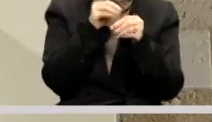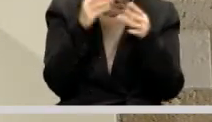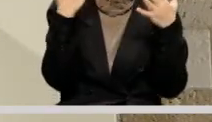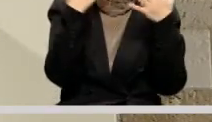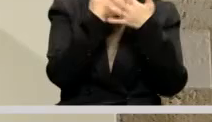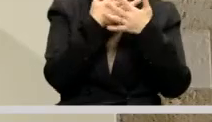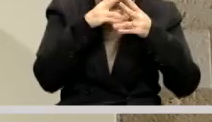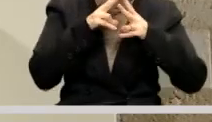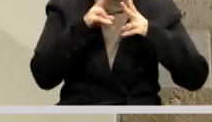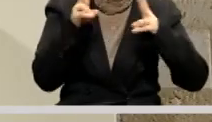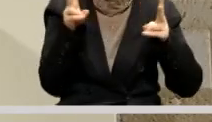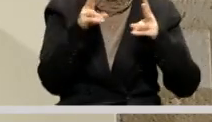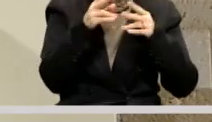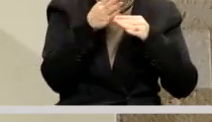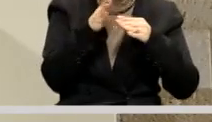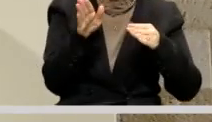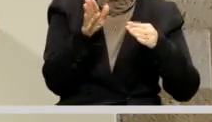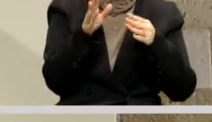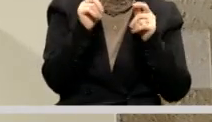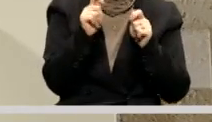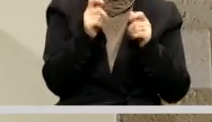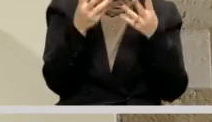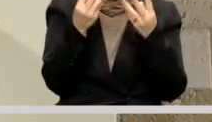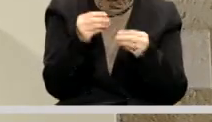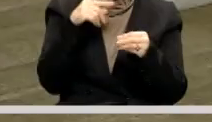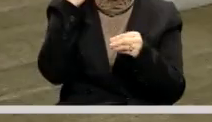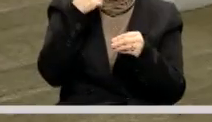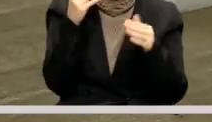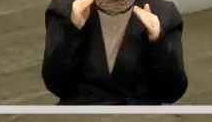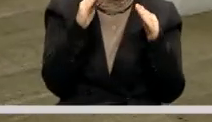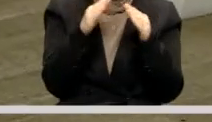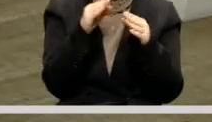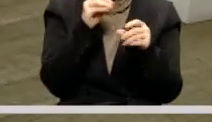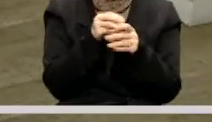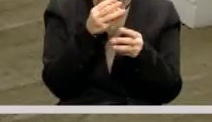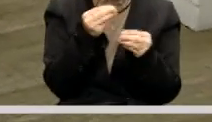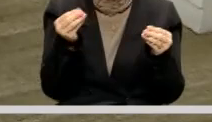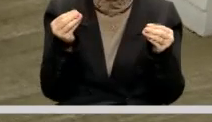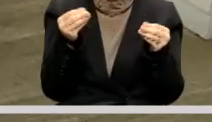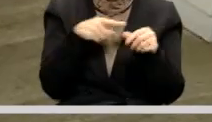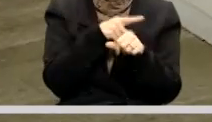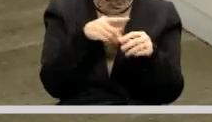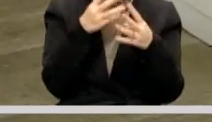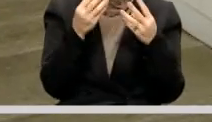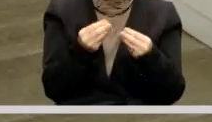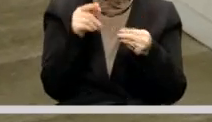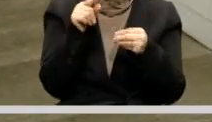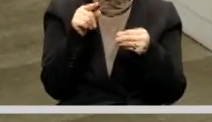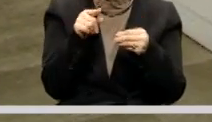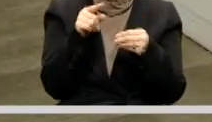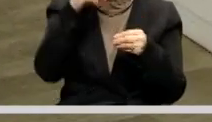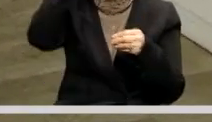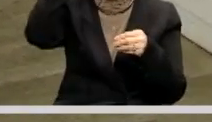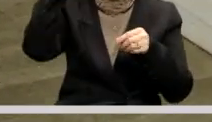saptayabilmemiz için özellikle vardiyalı çalışanlar ya da evde çok vakit geçirenler mutlaka günü belli zaman dilimlerinde yaşamaya gayret